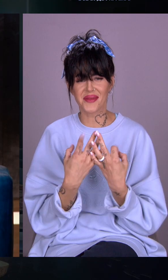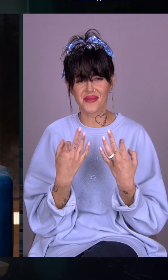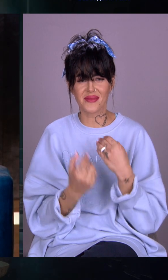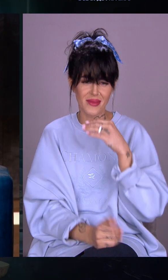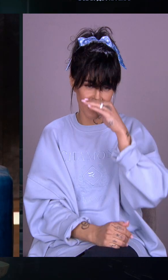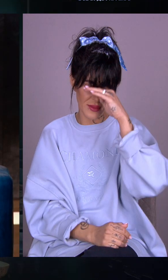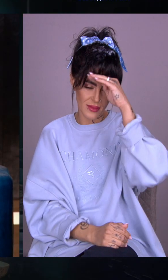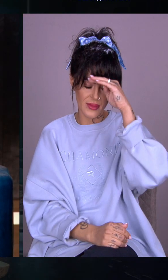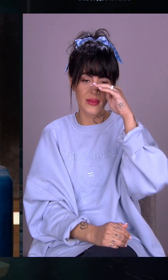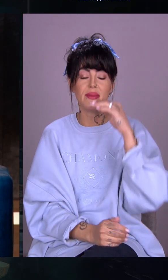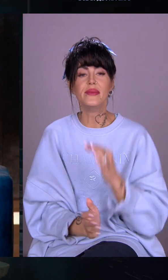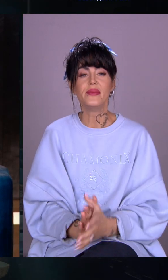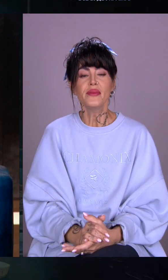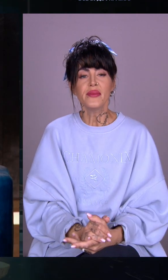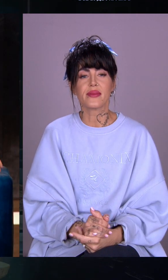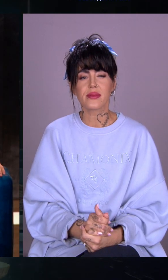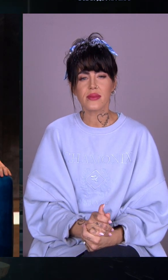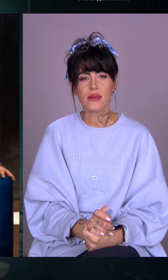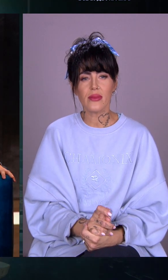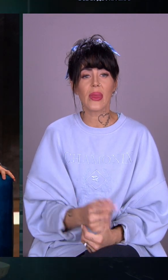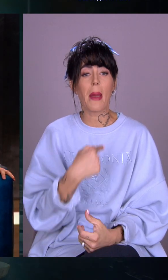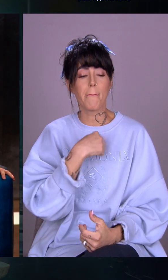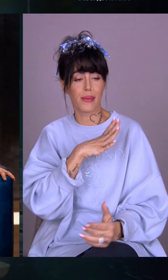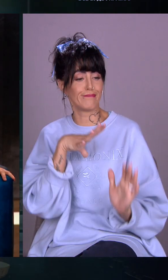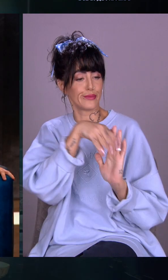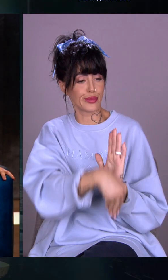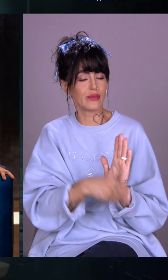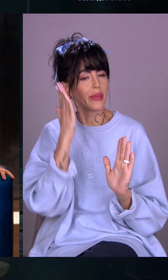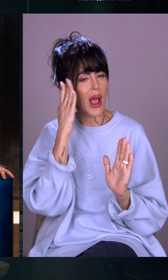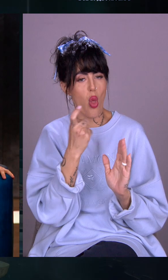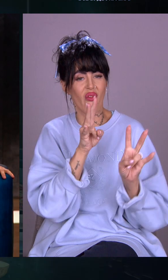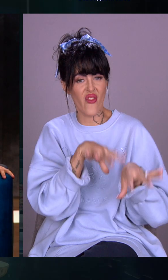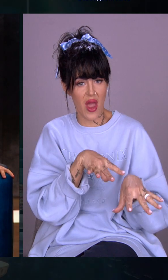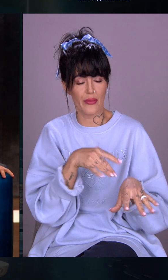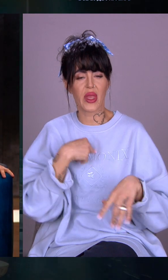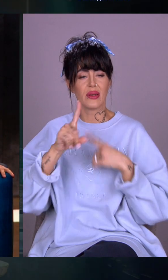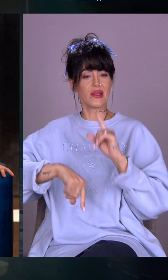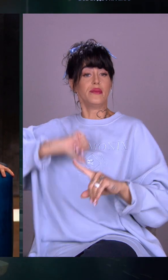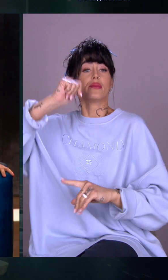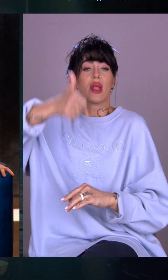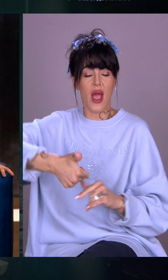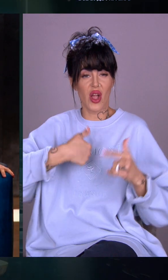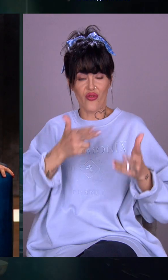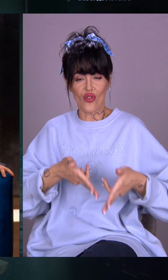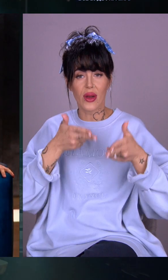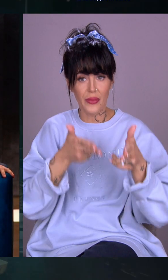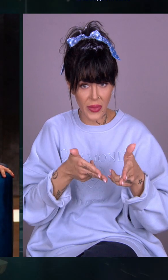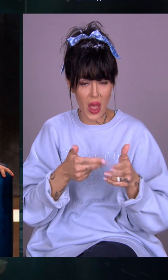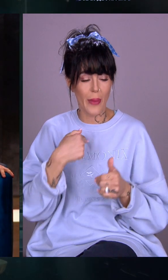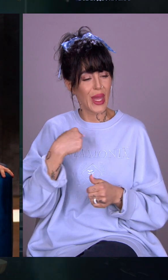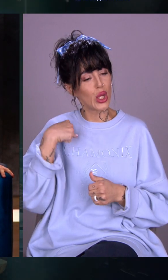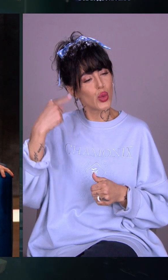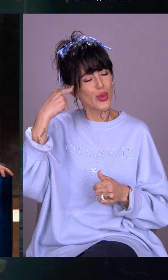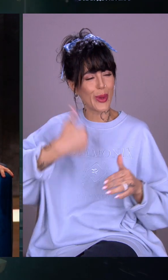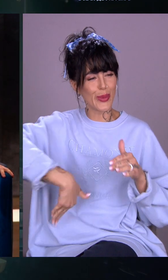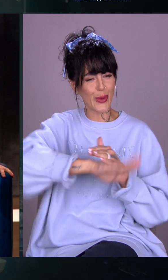На другий день, ми переночували в Харкові, ми вже не стали нікуди їхати. На другий день ми виїжджаємо, думаємо, вийдемо пораніше,